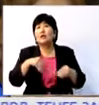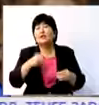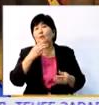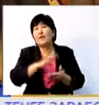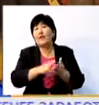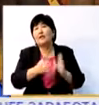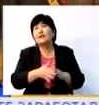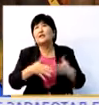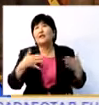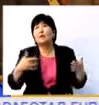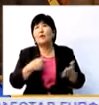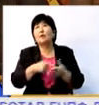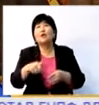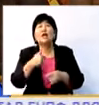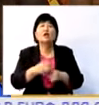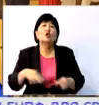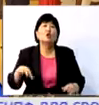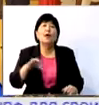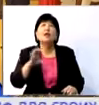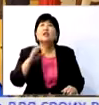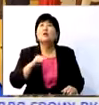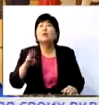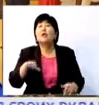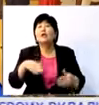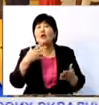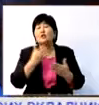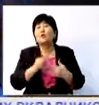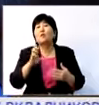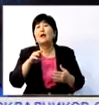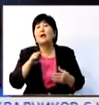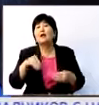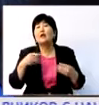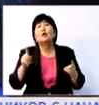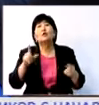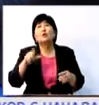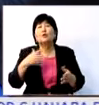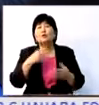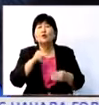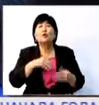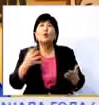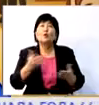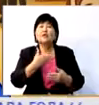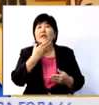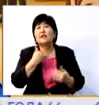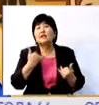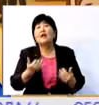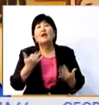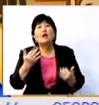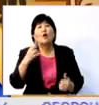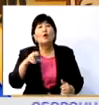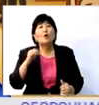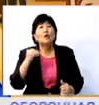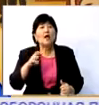благосостояния и изобилия, подчеркнула аким области. Салима Жумабекова дала свое благословение, чтобы люди своим трудом украшали землю. Я